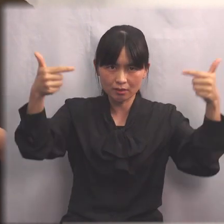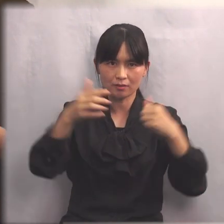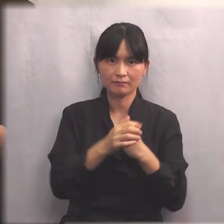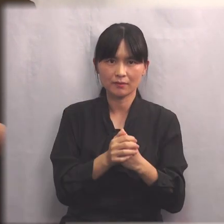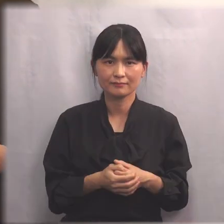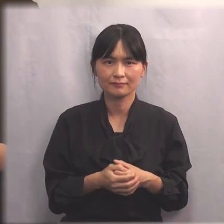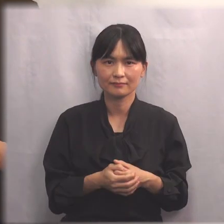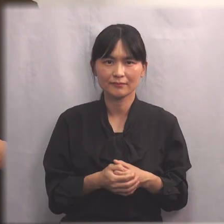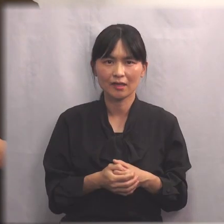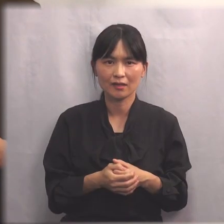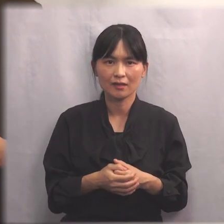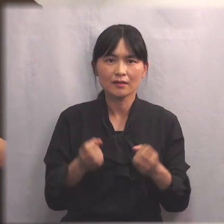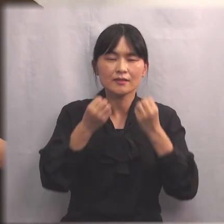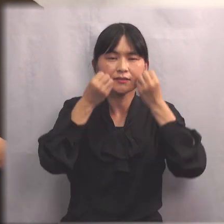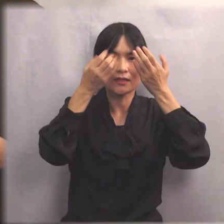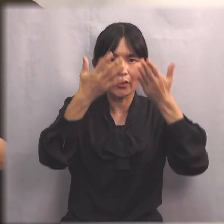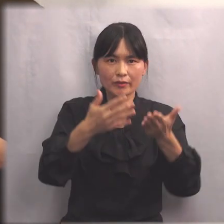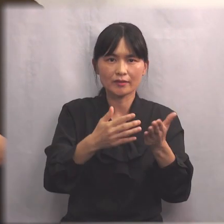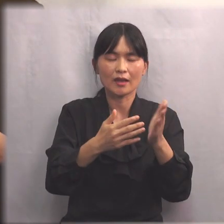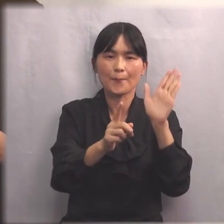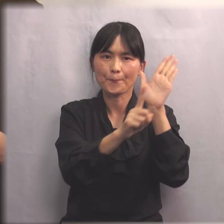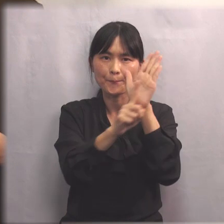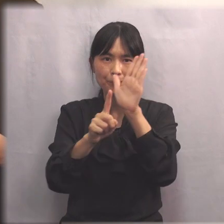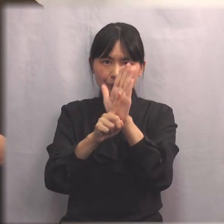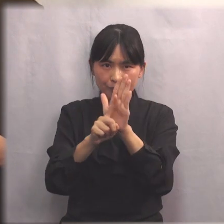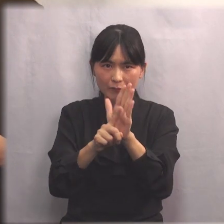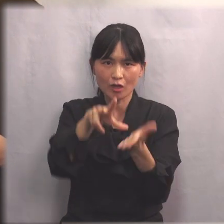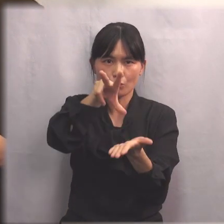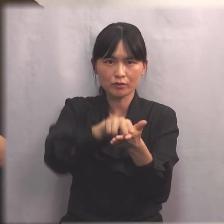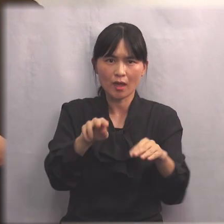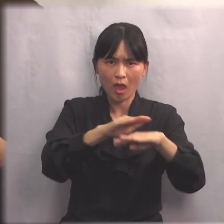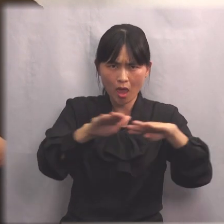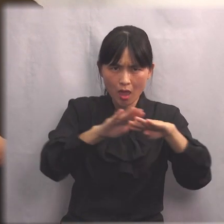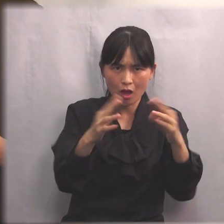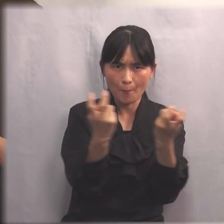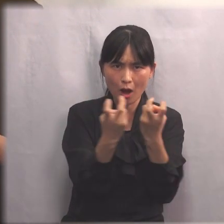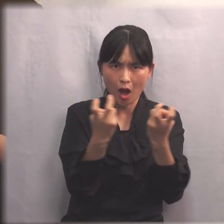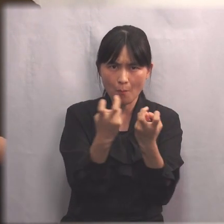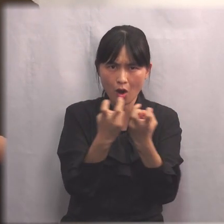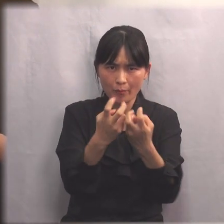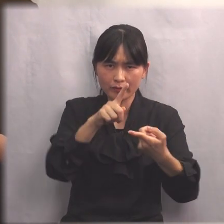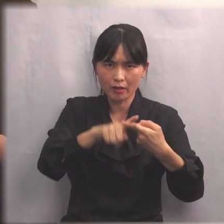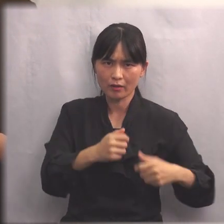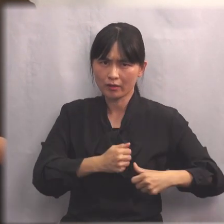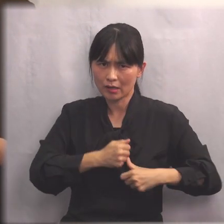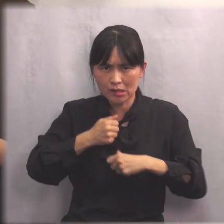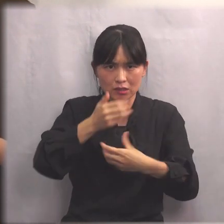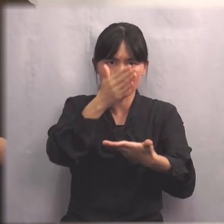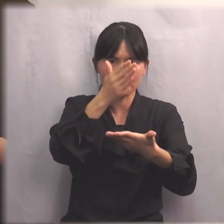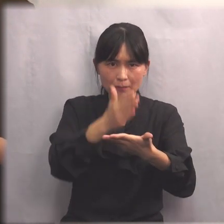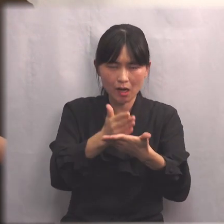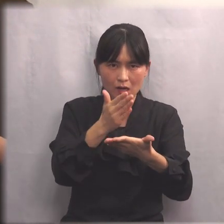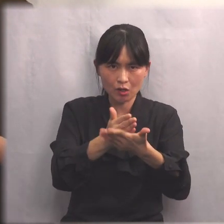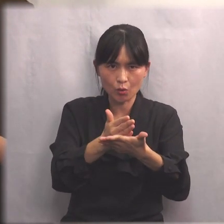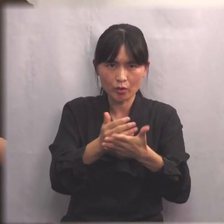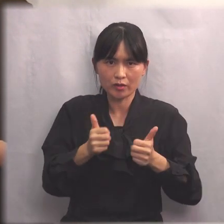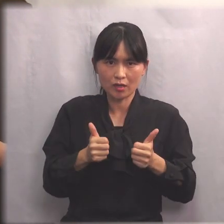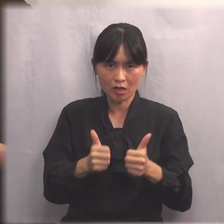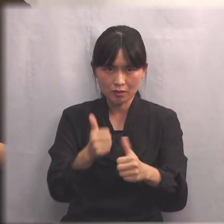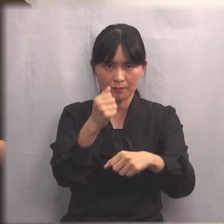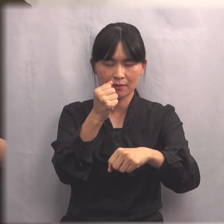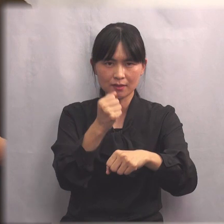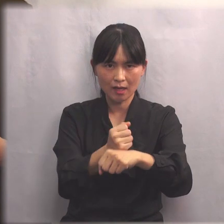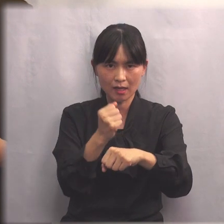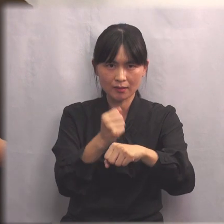있습니다. 이렇듯 새롭게 대두되는 과제의 해결 방법을 찾는 일을 게을리하지 않는 것이 진보정당이